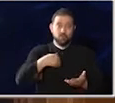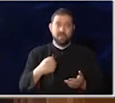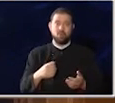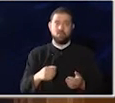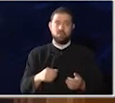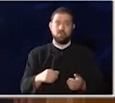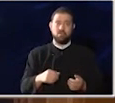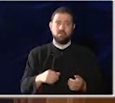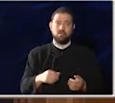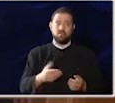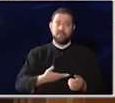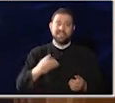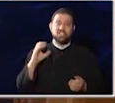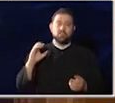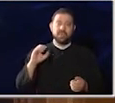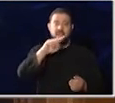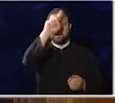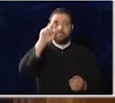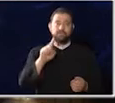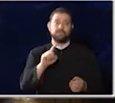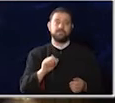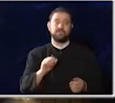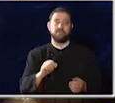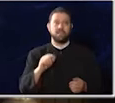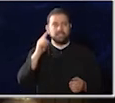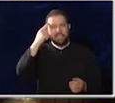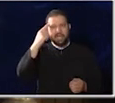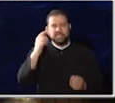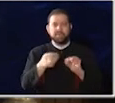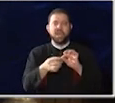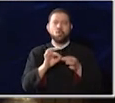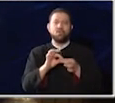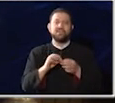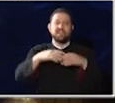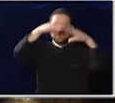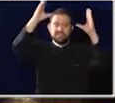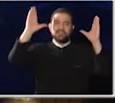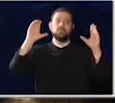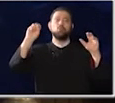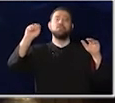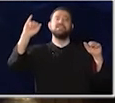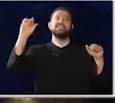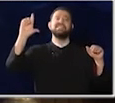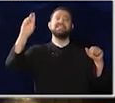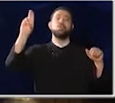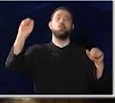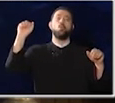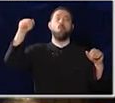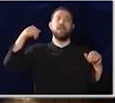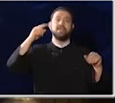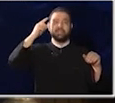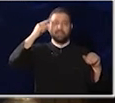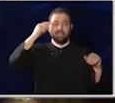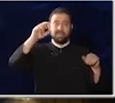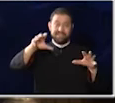a suferinței mele, Părinte Ciprian? Să ne amintim cel puțin cuvintele Sfântului Siluan: țineți mintea